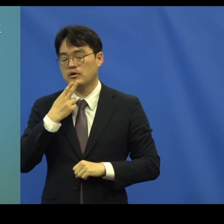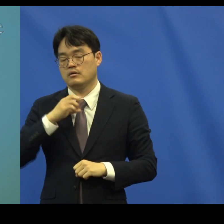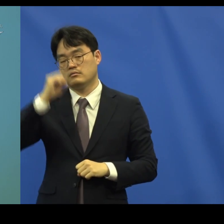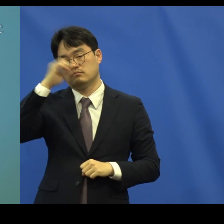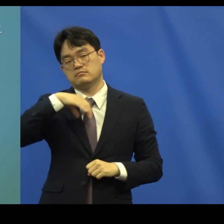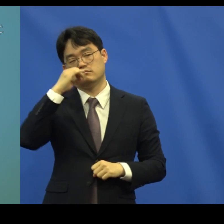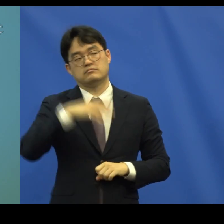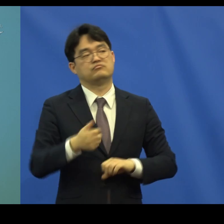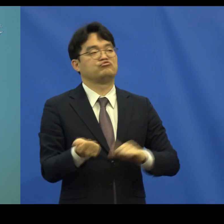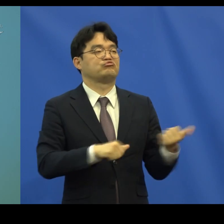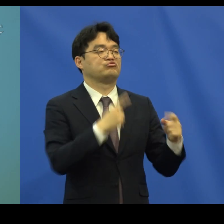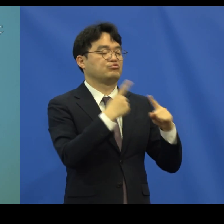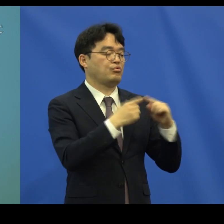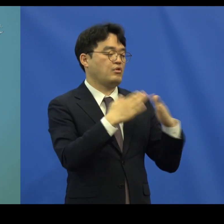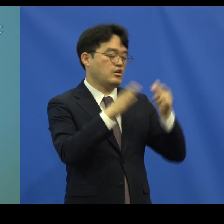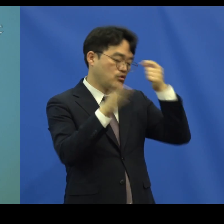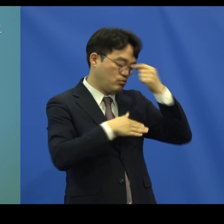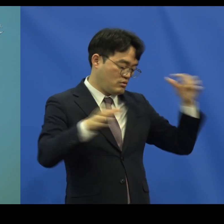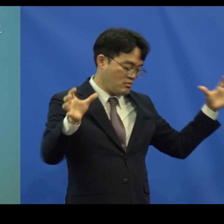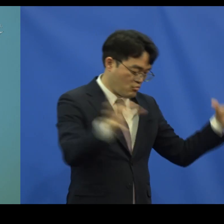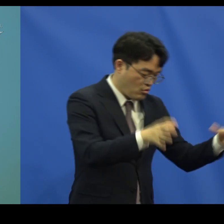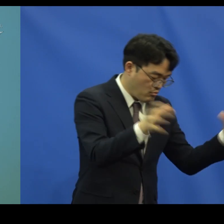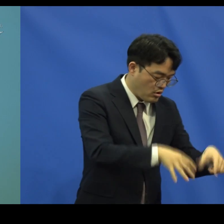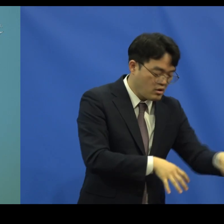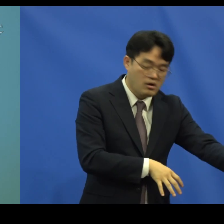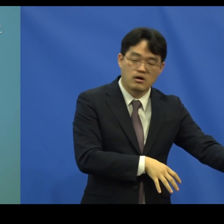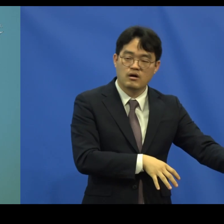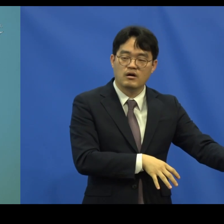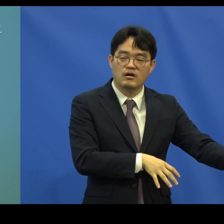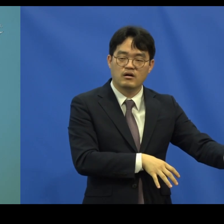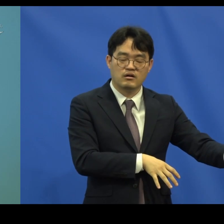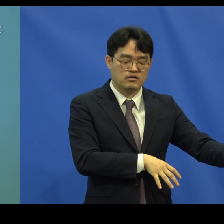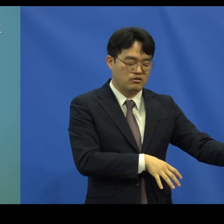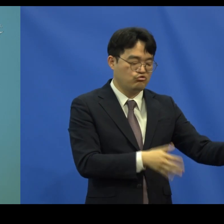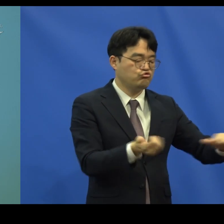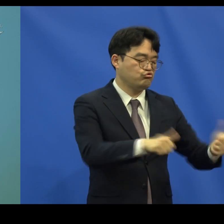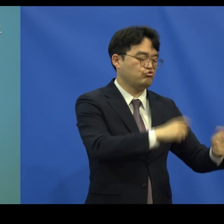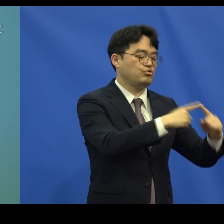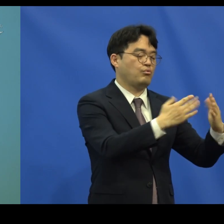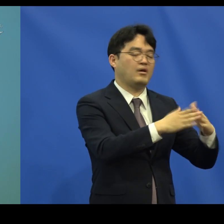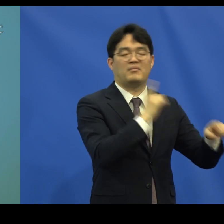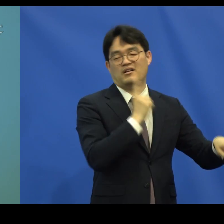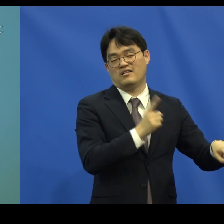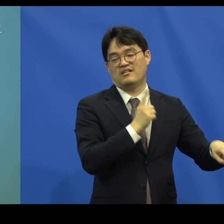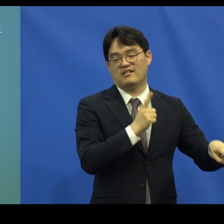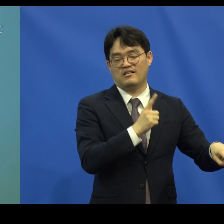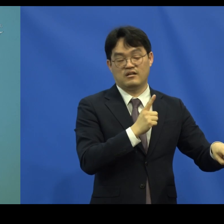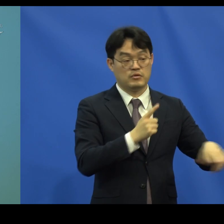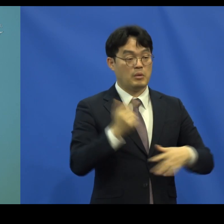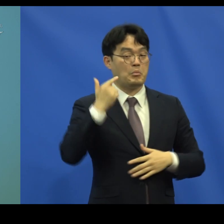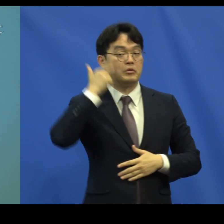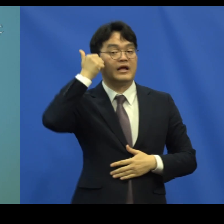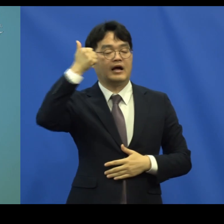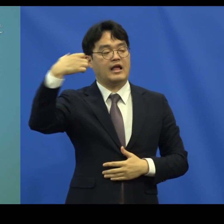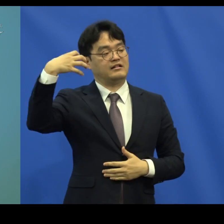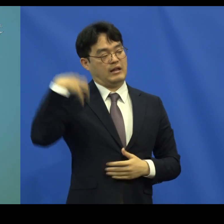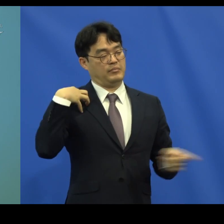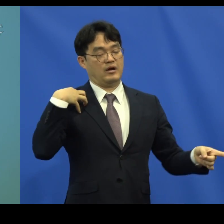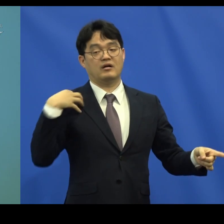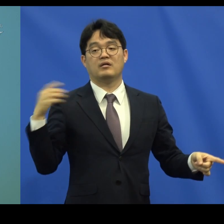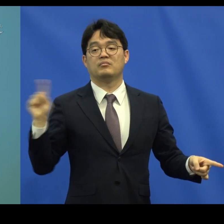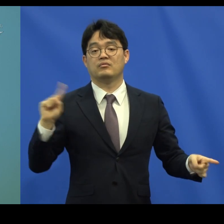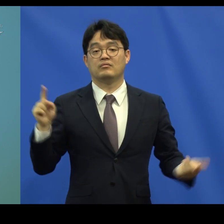그런 교회의 목사는 역할을 뭐 할까요? 장의사 역할을 하는 거예요. 죽었다는